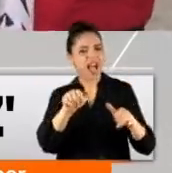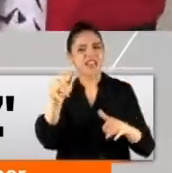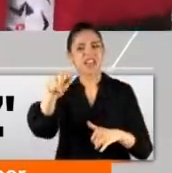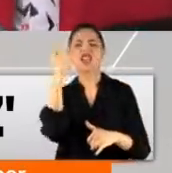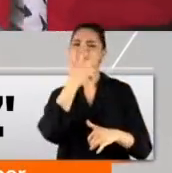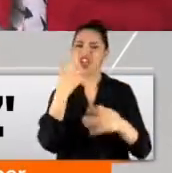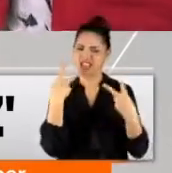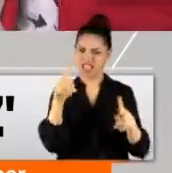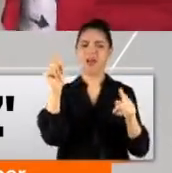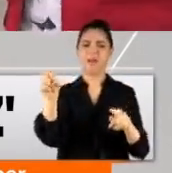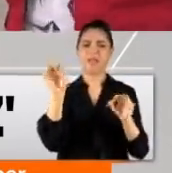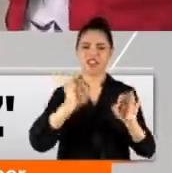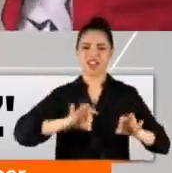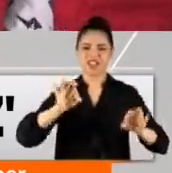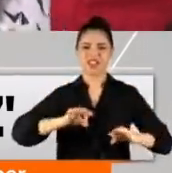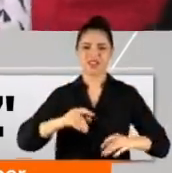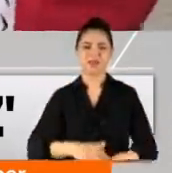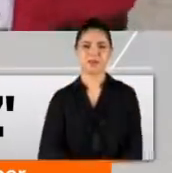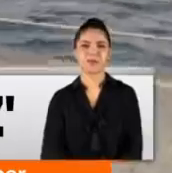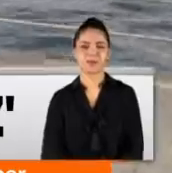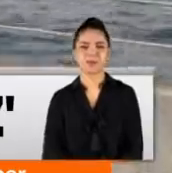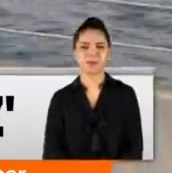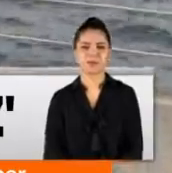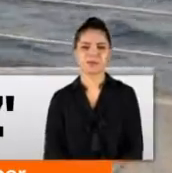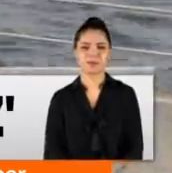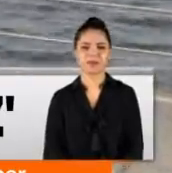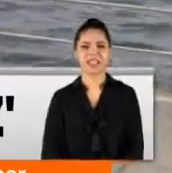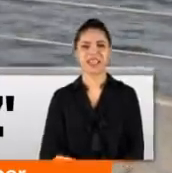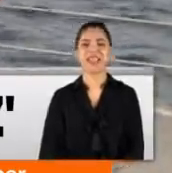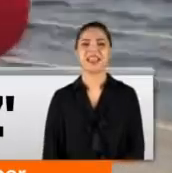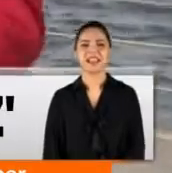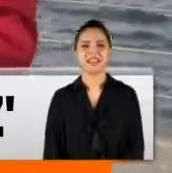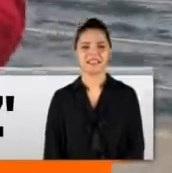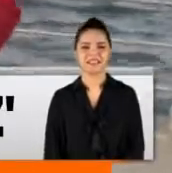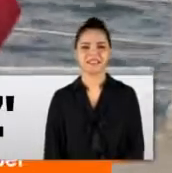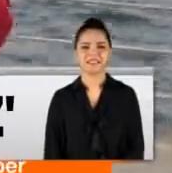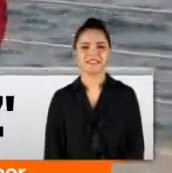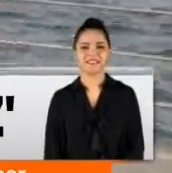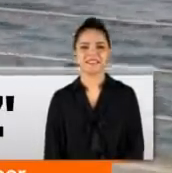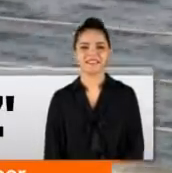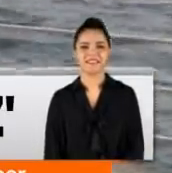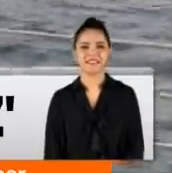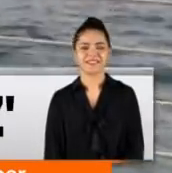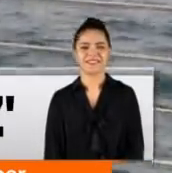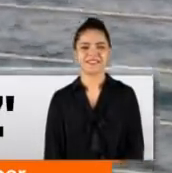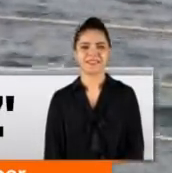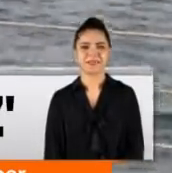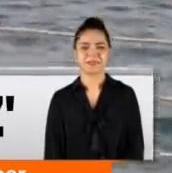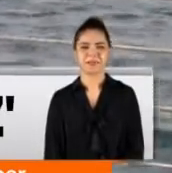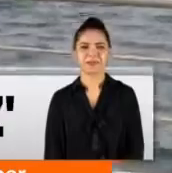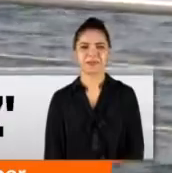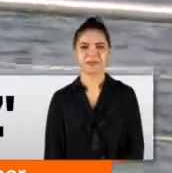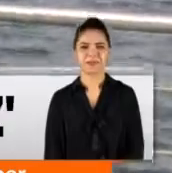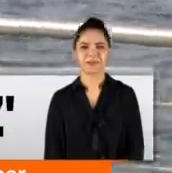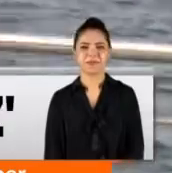çalabilir. Olabilir. Kimse senden başka çiçim balım demesin. Kıskanırım seni başka biri sevmezsin. Ben gülerim